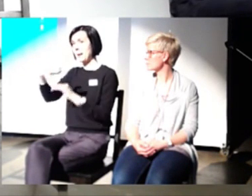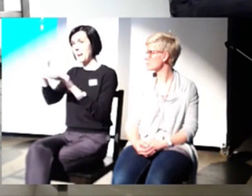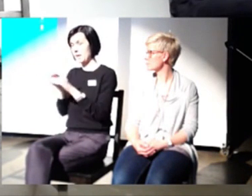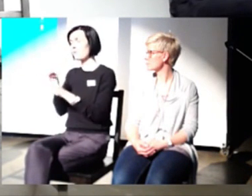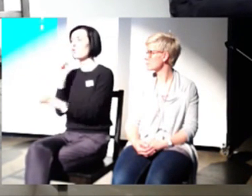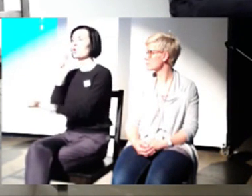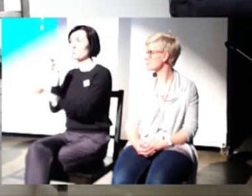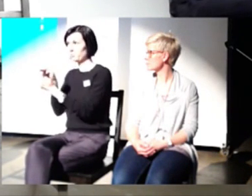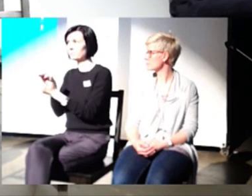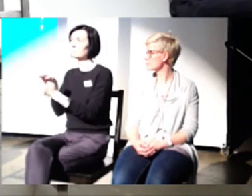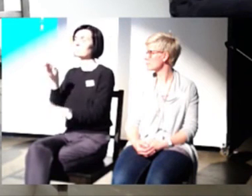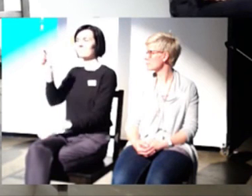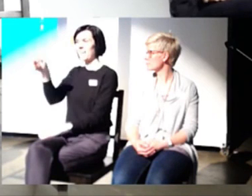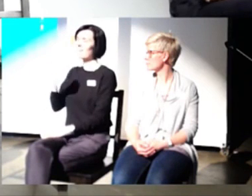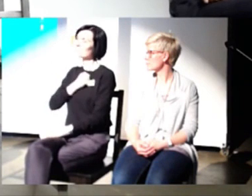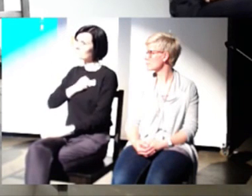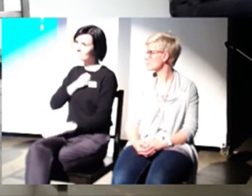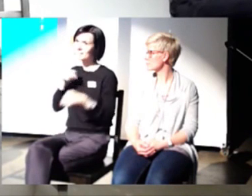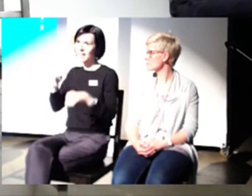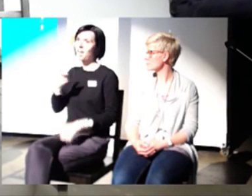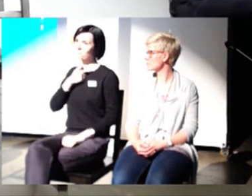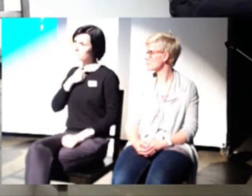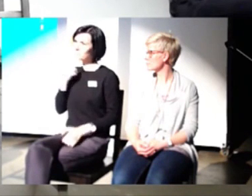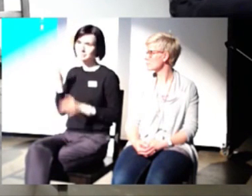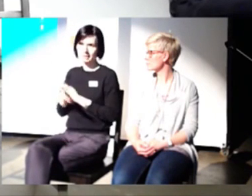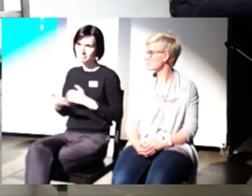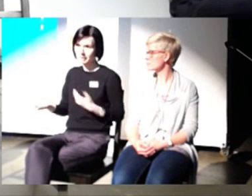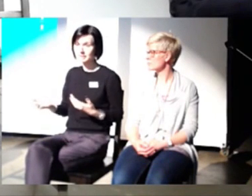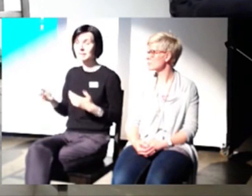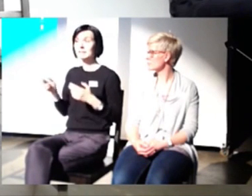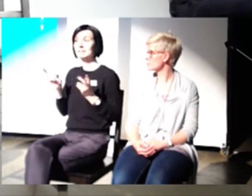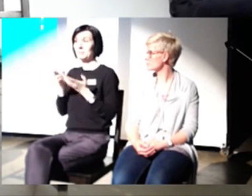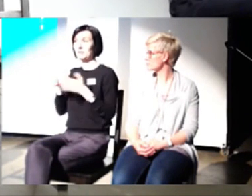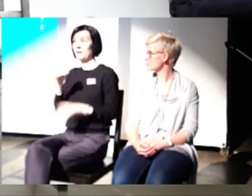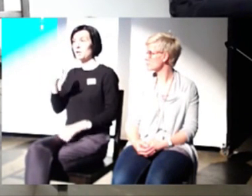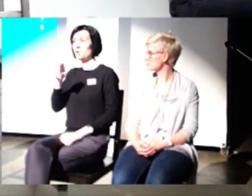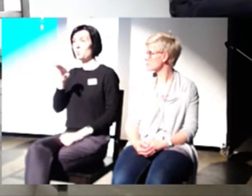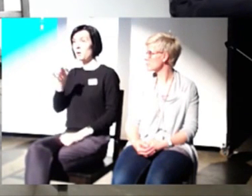pahoittaa ihan hirveästi, ettei päässyt tänne tänään. Samoin Juha Uuskonen,